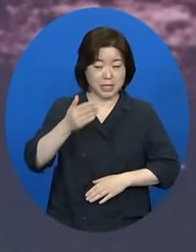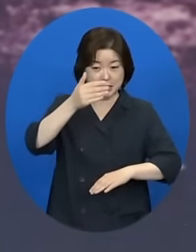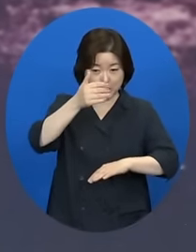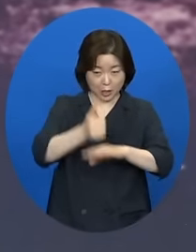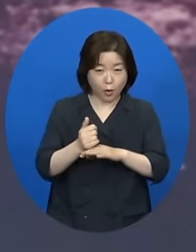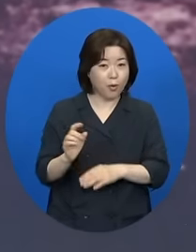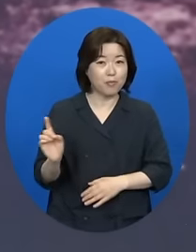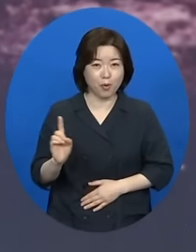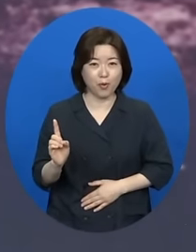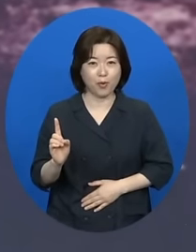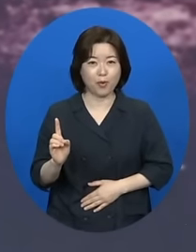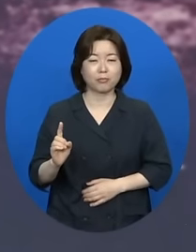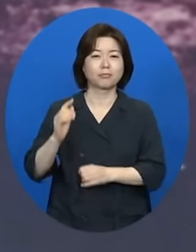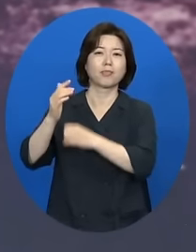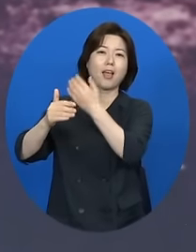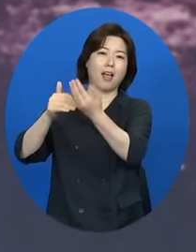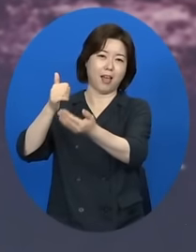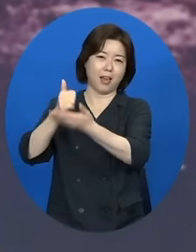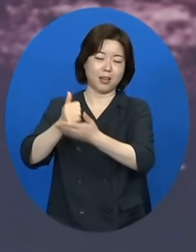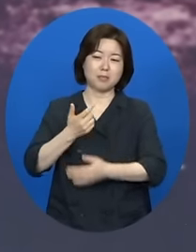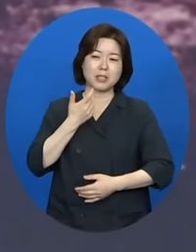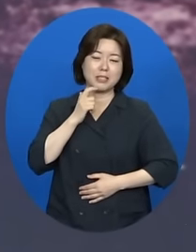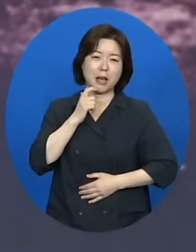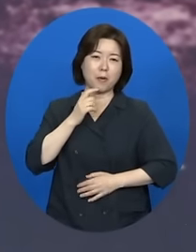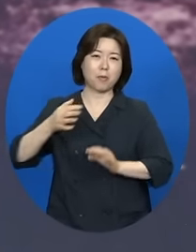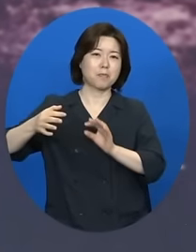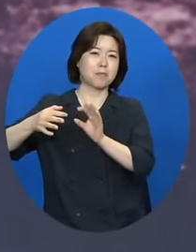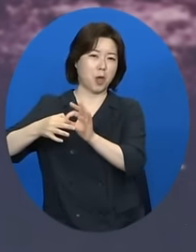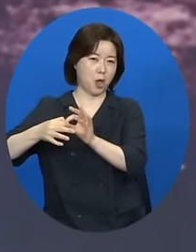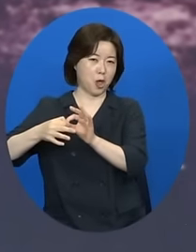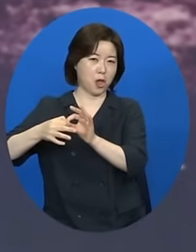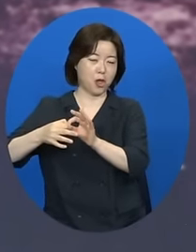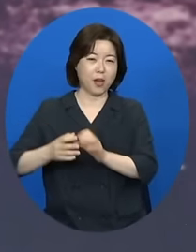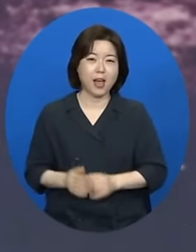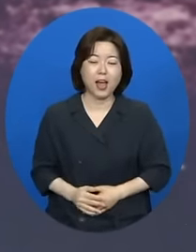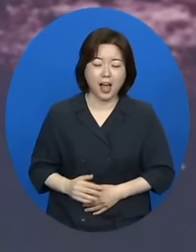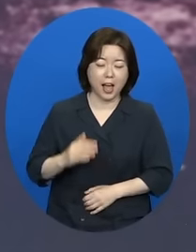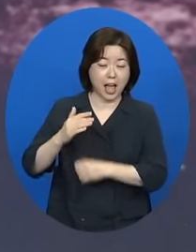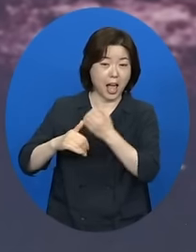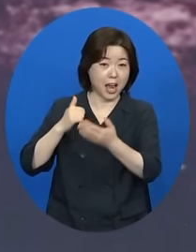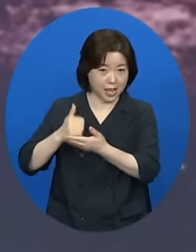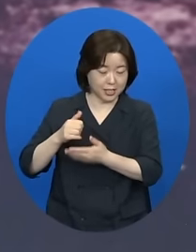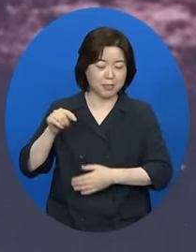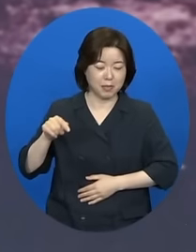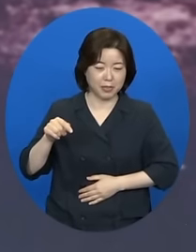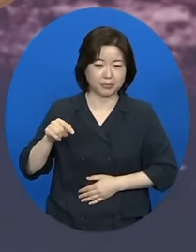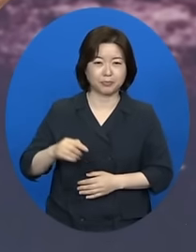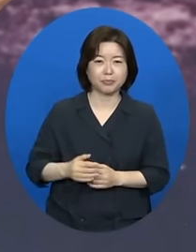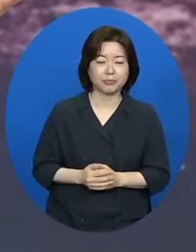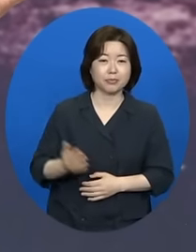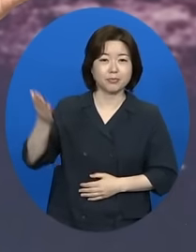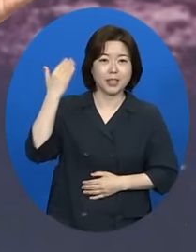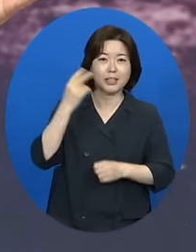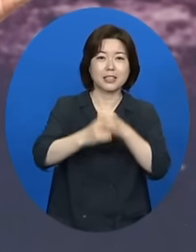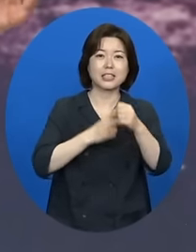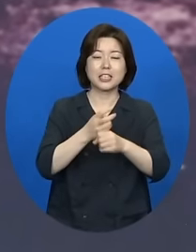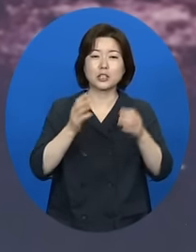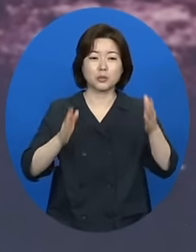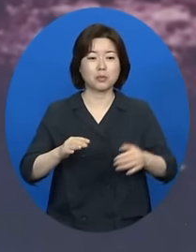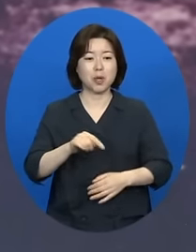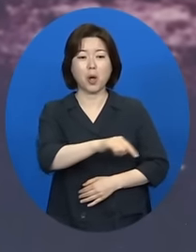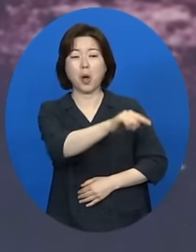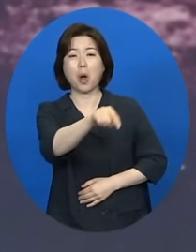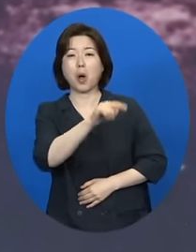수가 있습니다. 하나님께서 야곱의 편을 들어주셨다. 그리고 하나님께서 나름대로 지난 20년간 받던